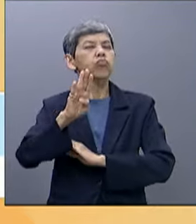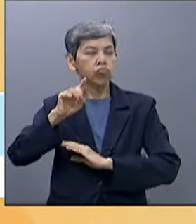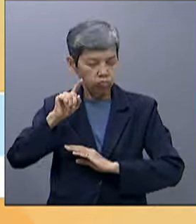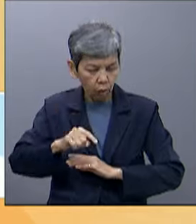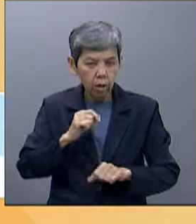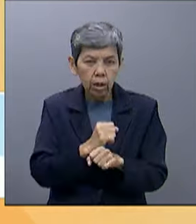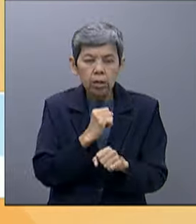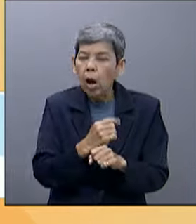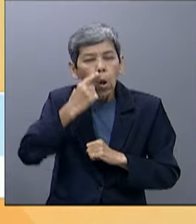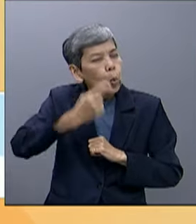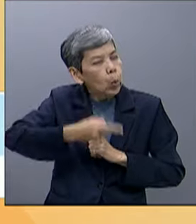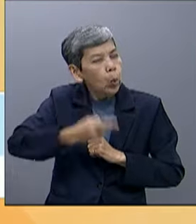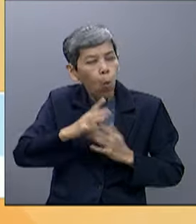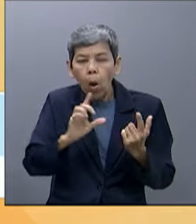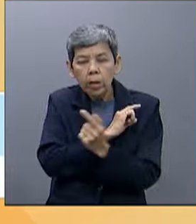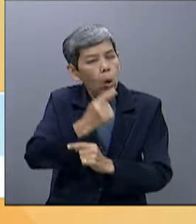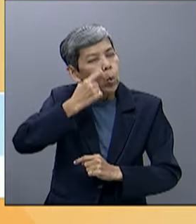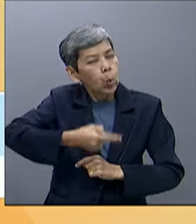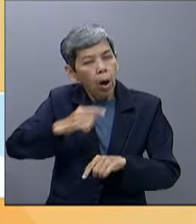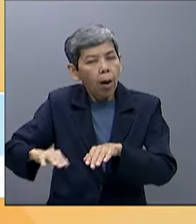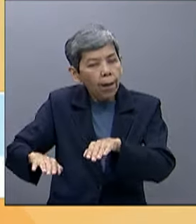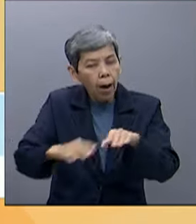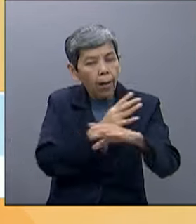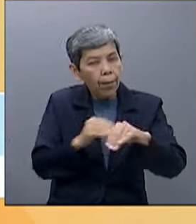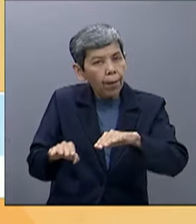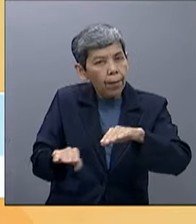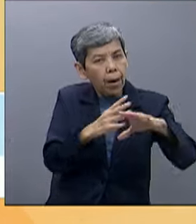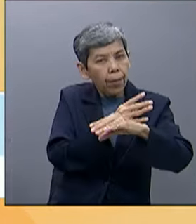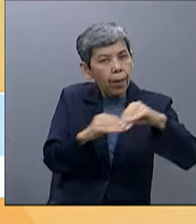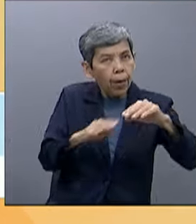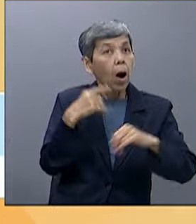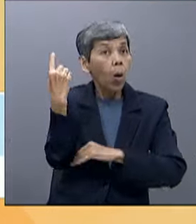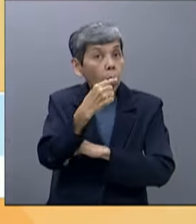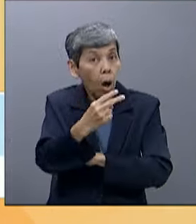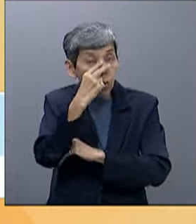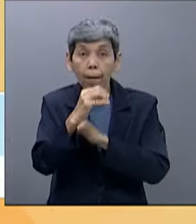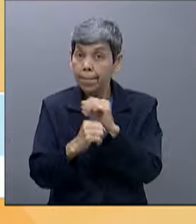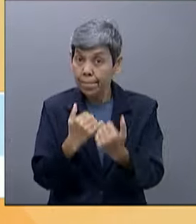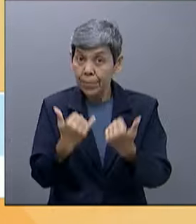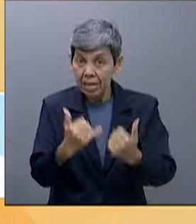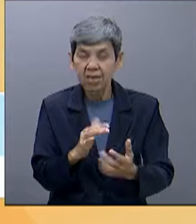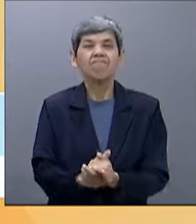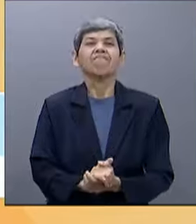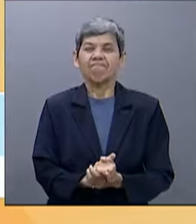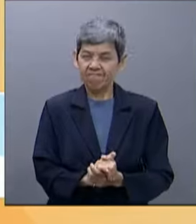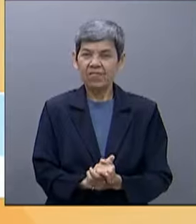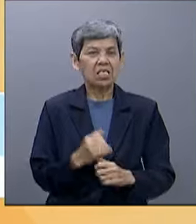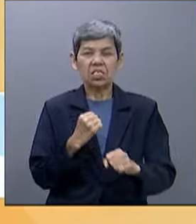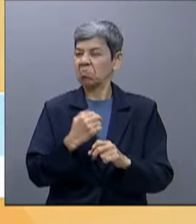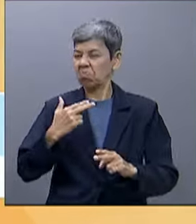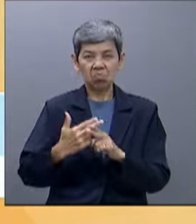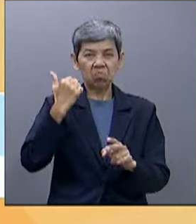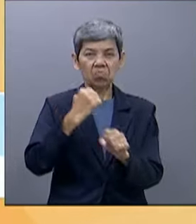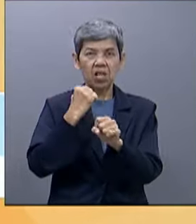สืบสานรักษาและต่อยอดไว ้ นะครับให้กับลูกหลานโดยเฉพาะให้กับนักท่องเที่ยวโดยเฉพาะปีนี้เราจะยกระดับให้เป็นเวิลด์คลาสนะครับเพ